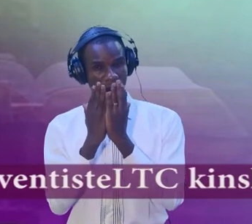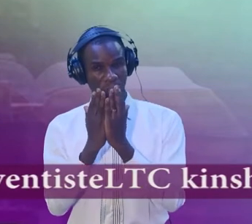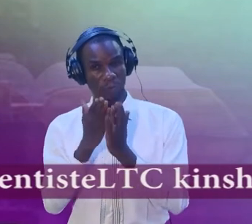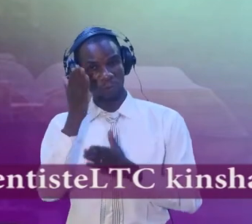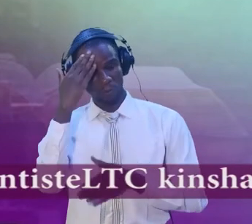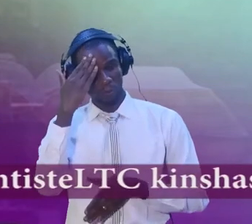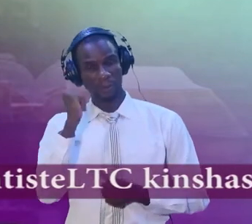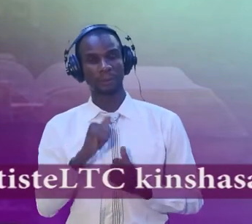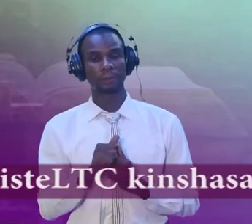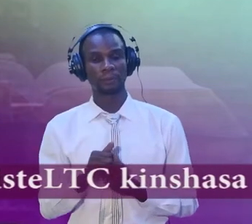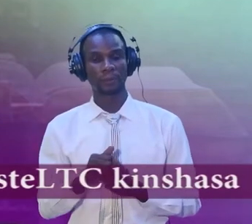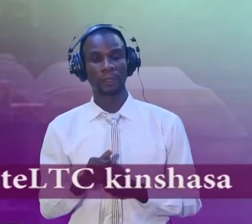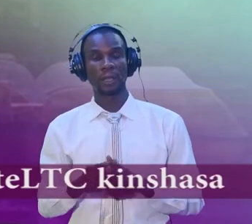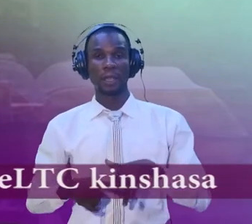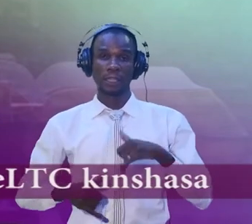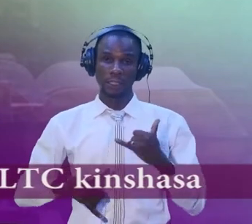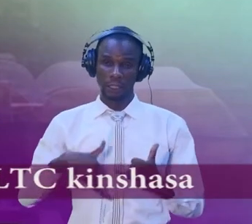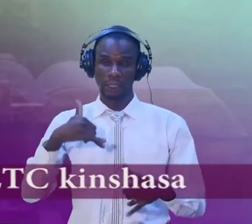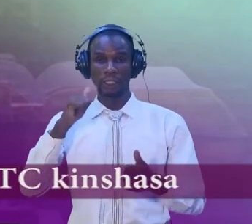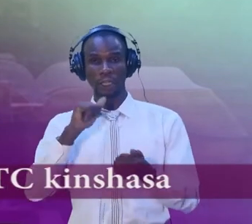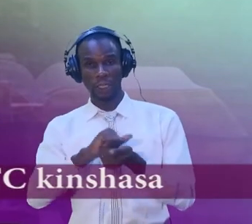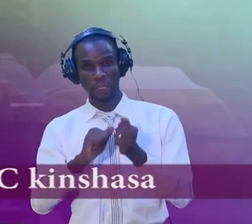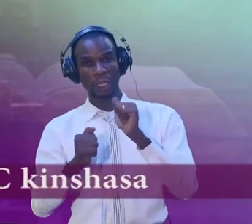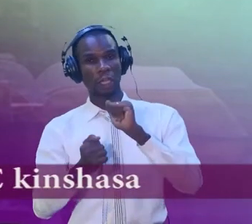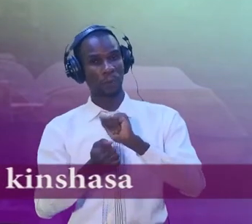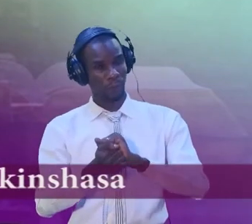unasababisha madhara mengi sana